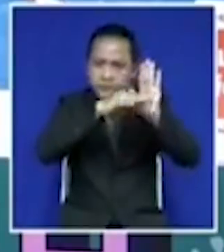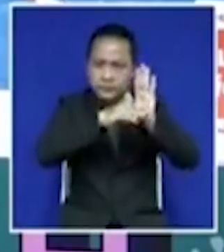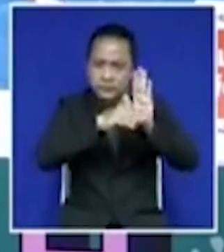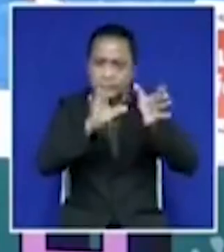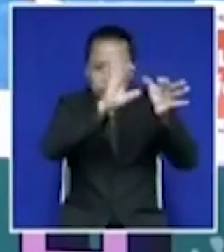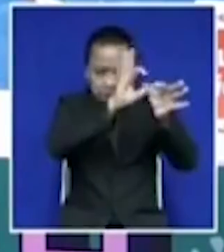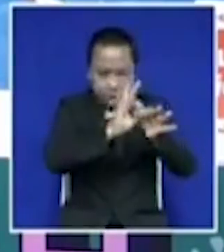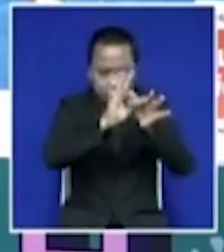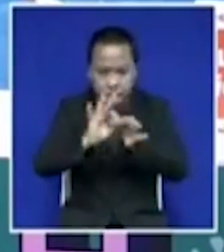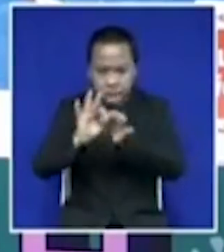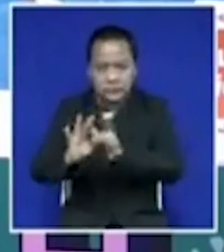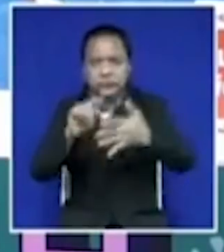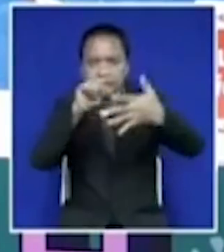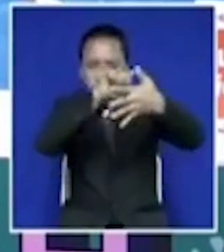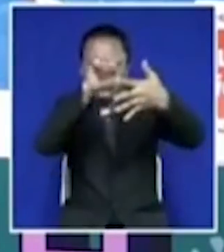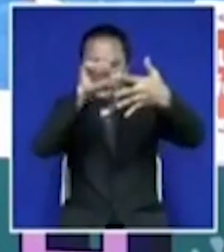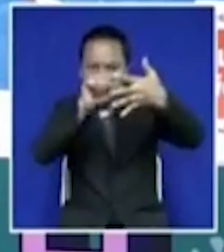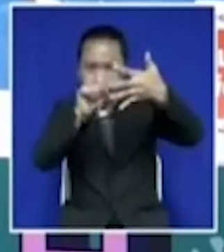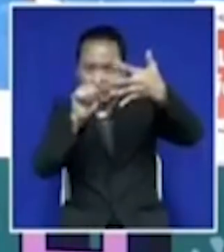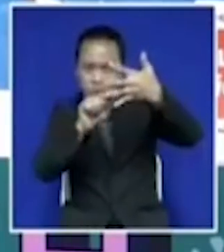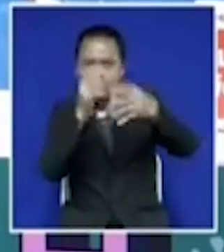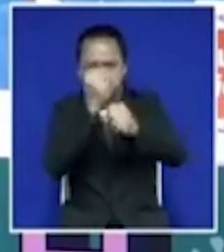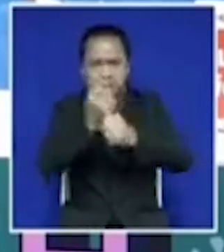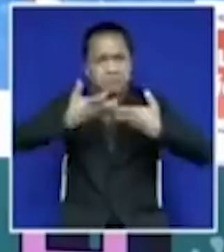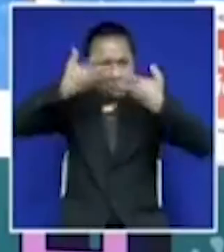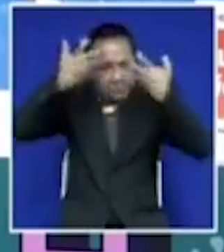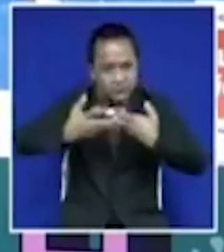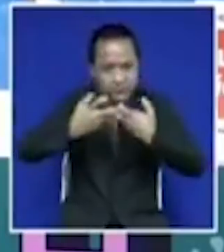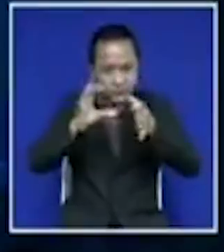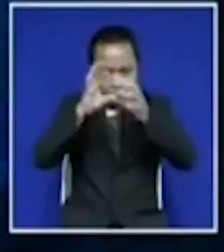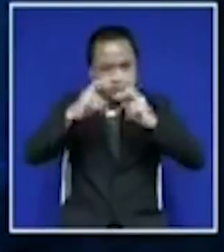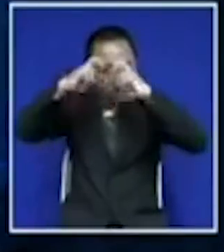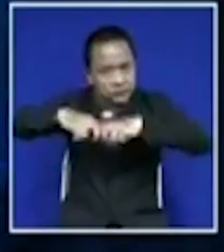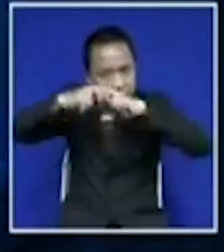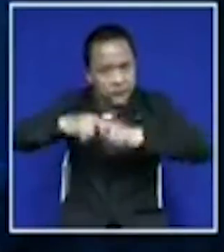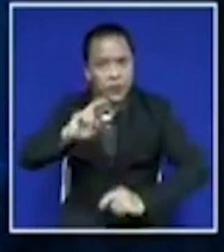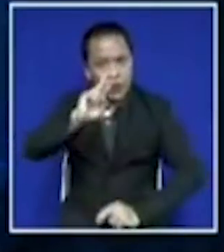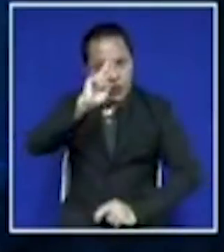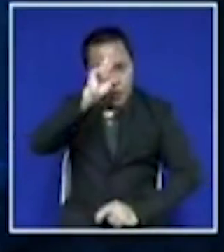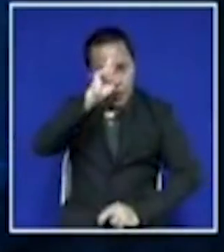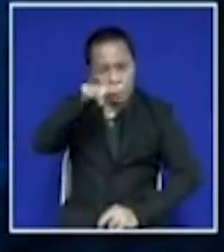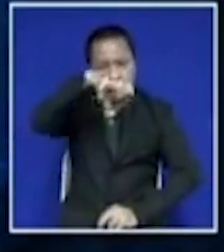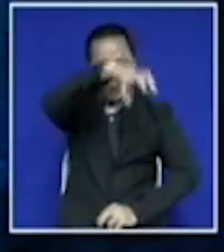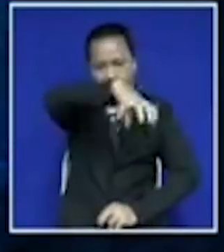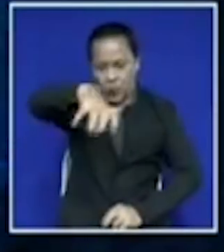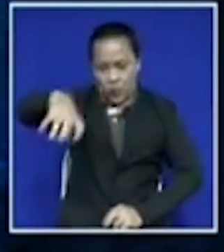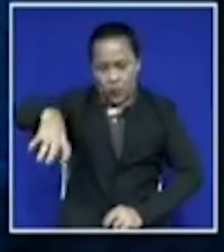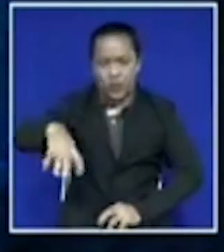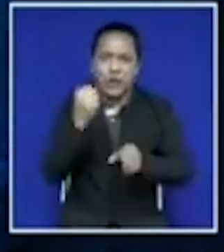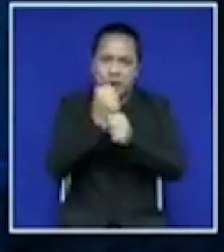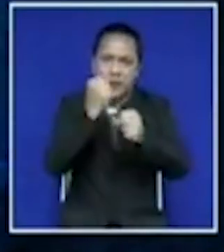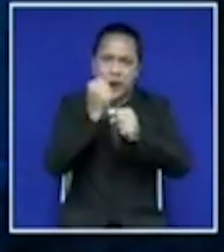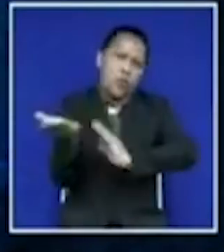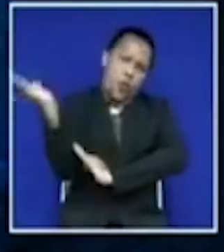การเชื่อมโยงของแต่ละรายแต่ละรายซึ่งเป็นการทำงานหนักทีเดียวครับของทีมสอบสวนโรคในพื้นที่ทำงานตล